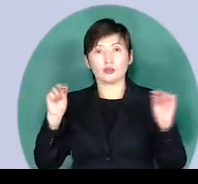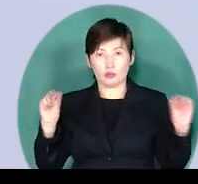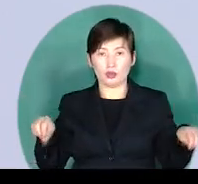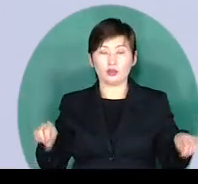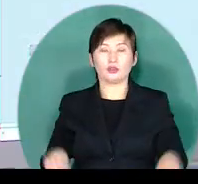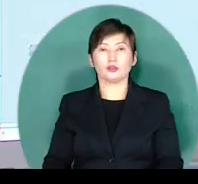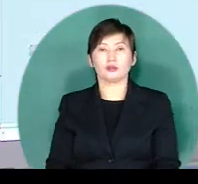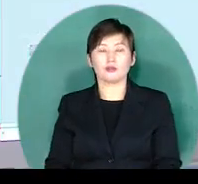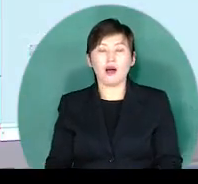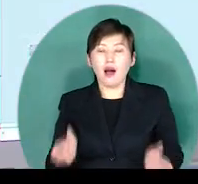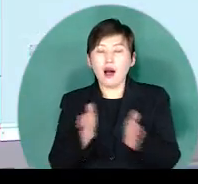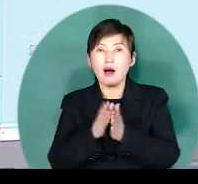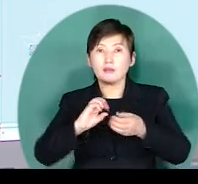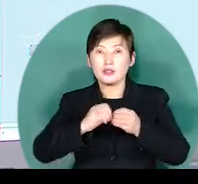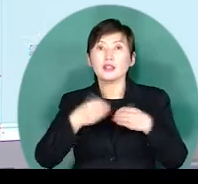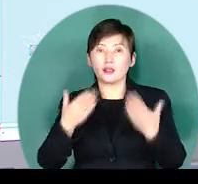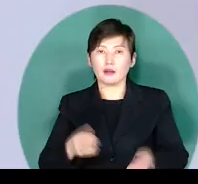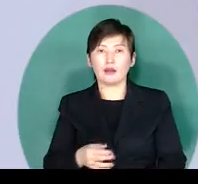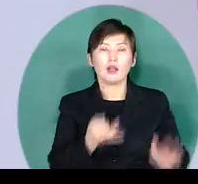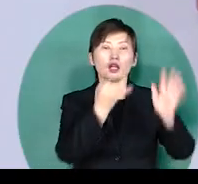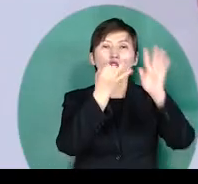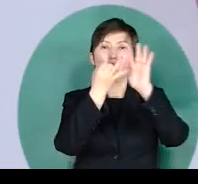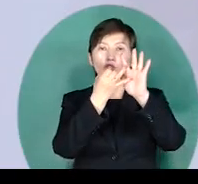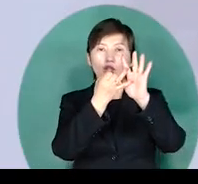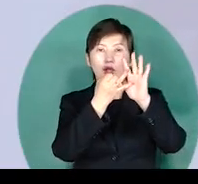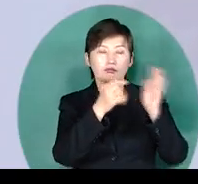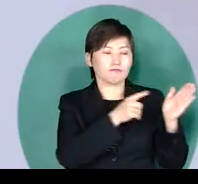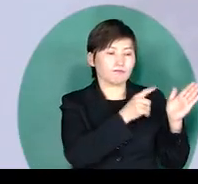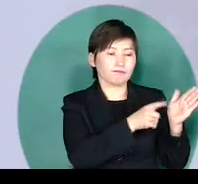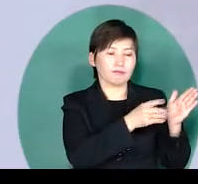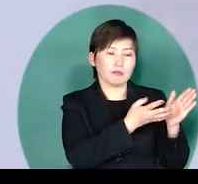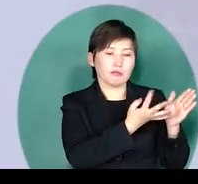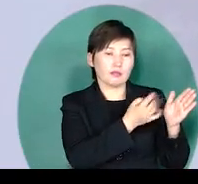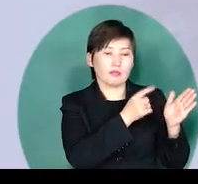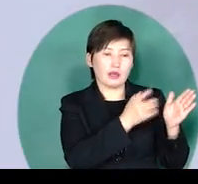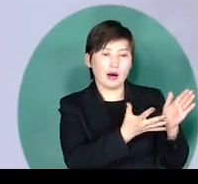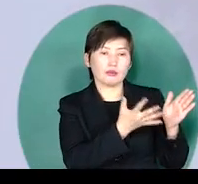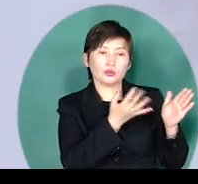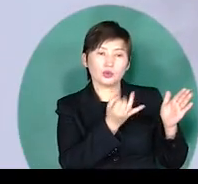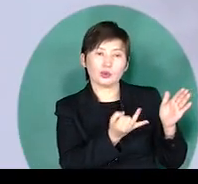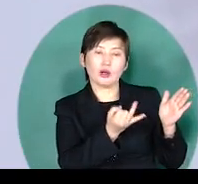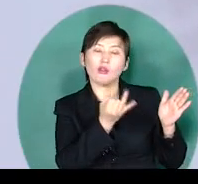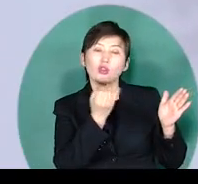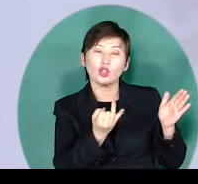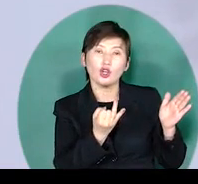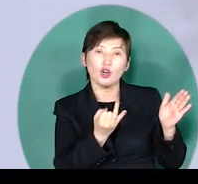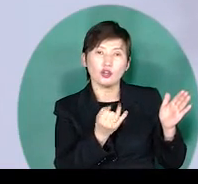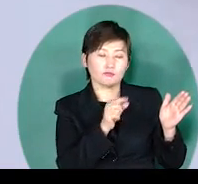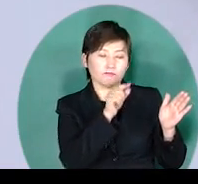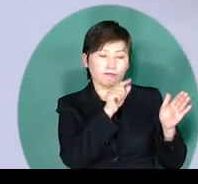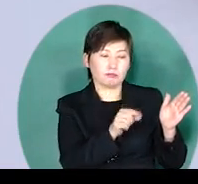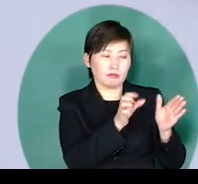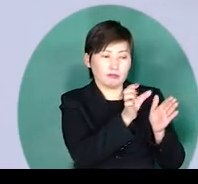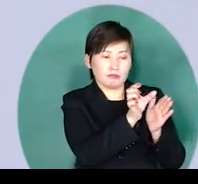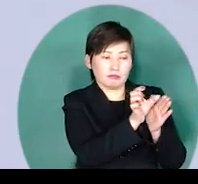хамтдаа хийгээд явцгаая. За 7 гэдэг маань 1 2 3 4 та 6